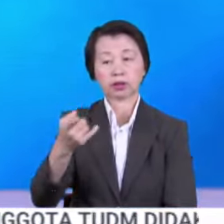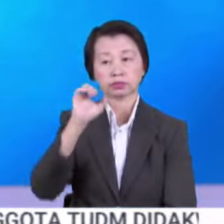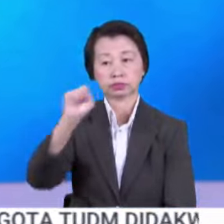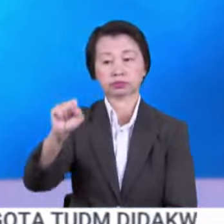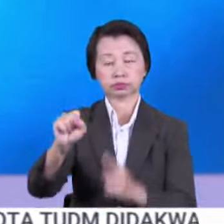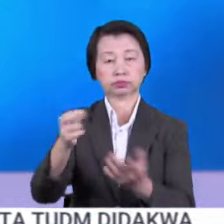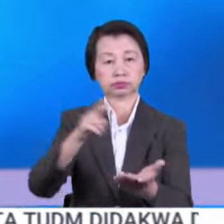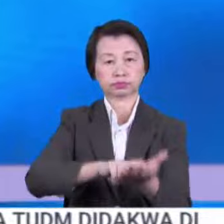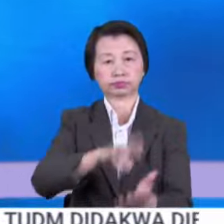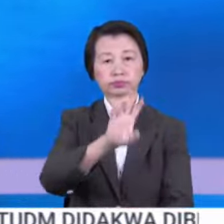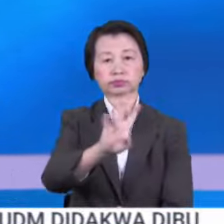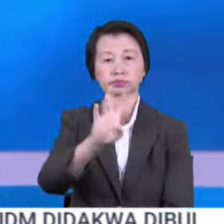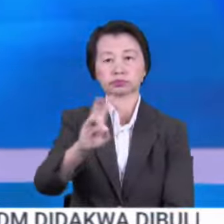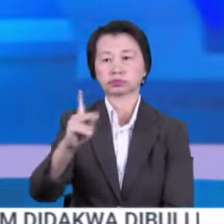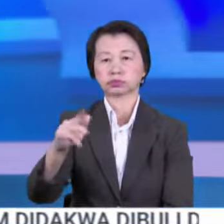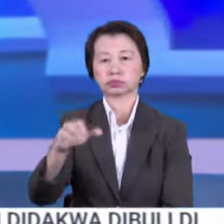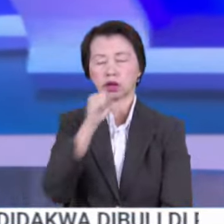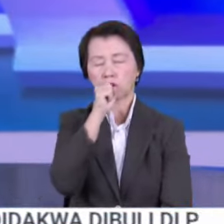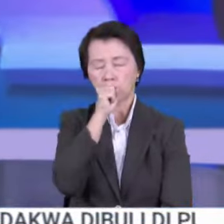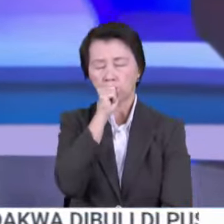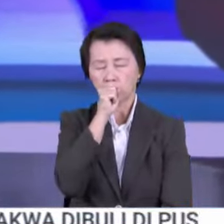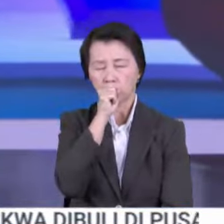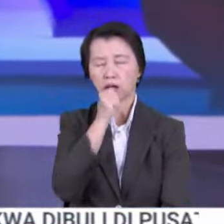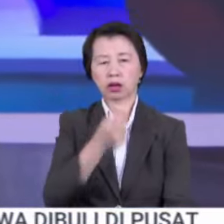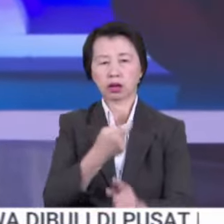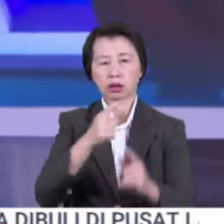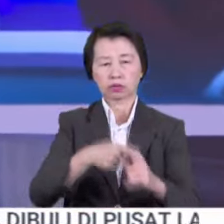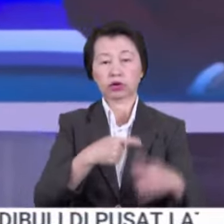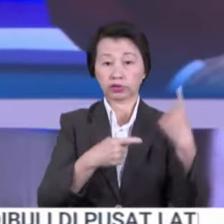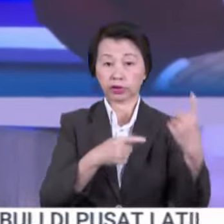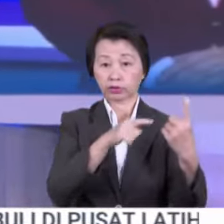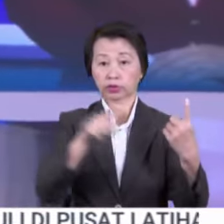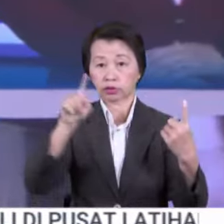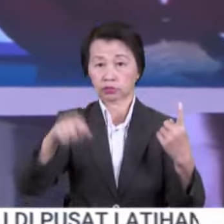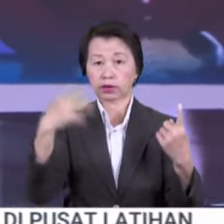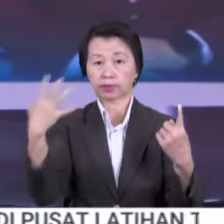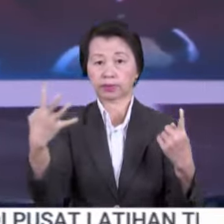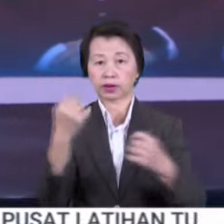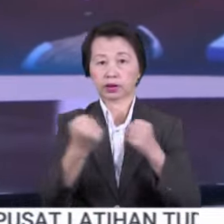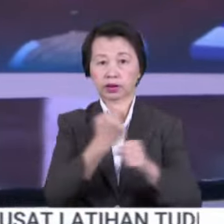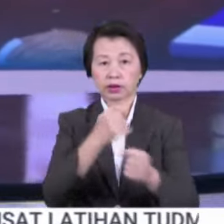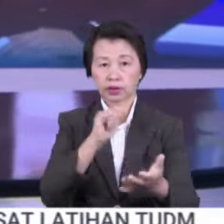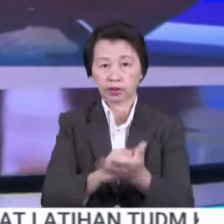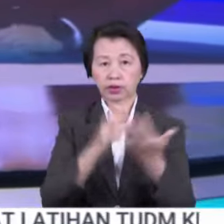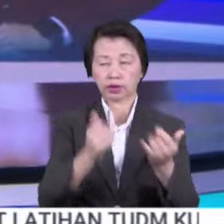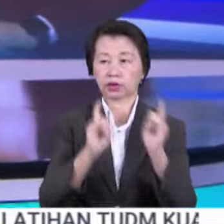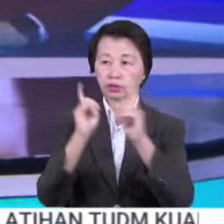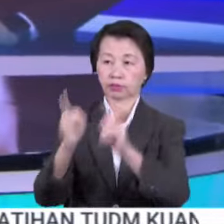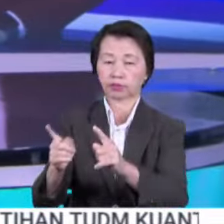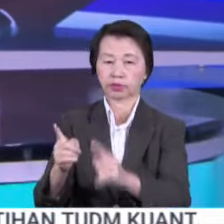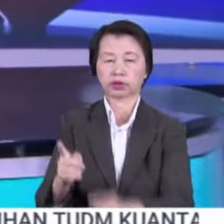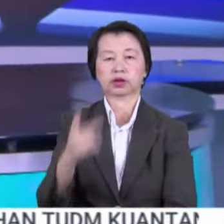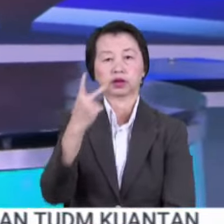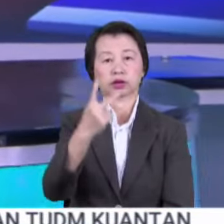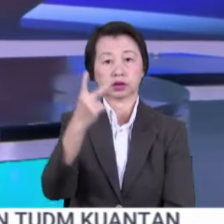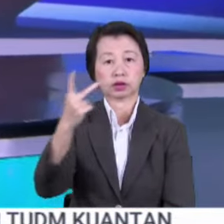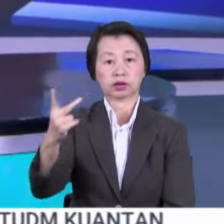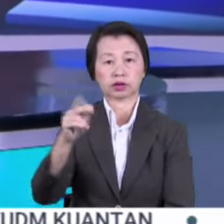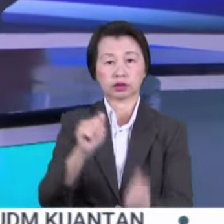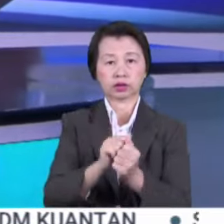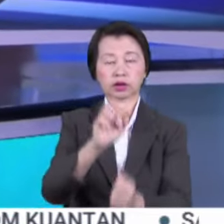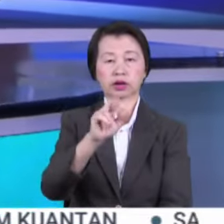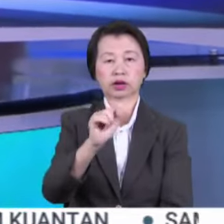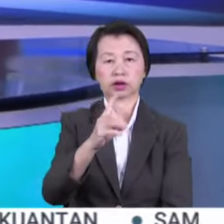77 case batuk kokol daripada januri hingga April tahun ini kita langsung ke studio berita di Kota Kinabalu